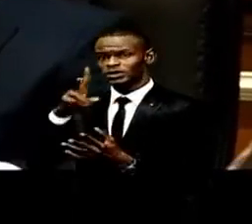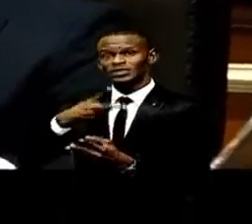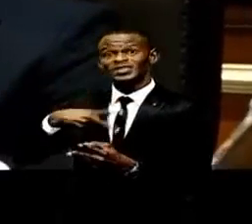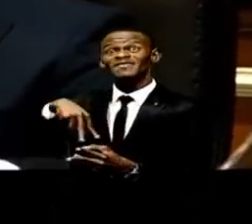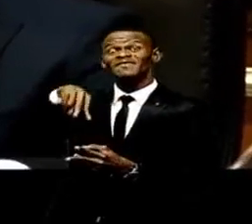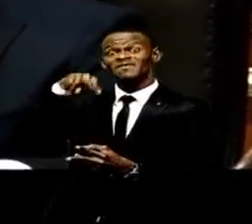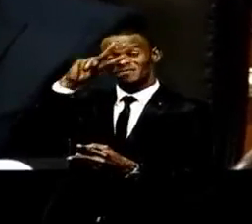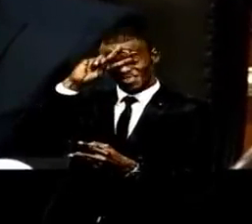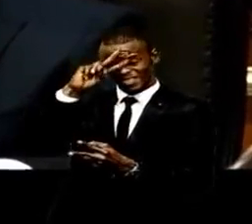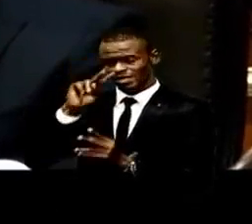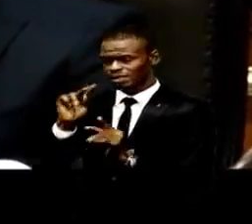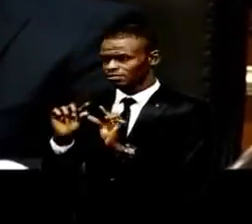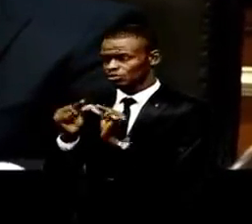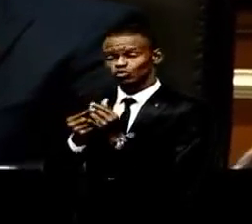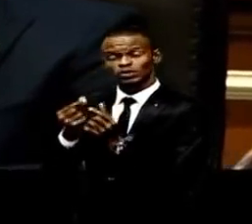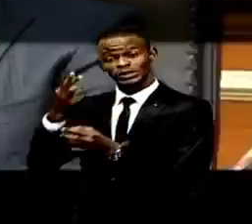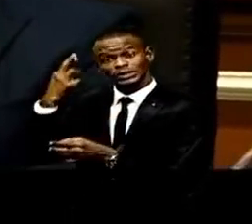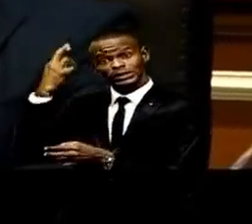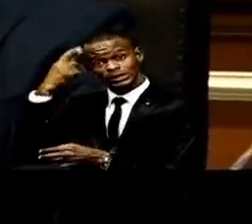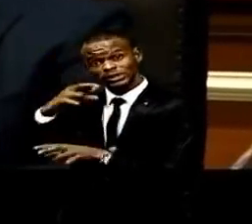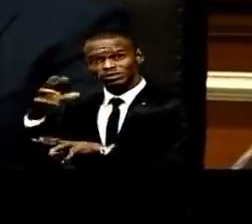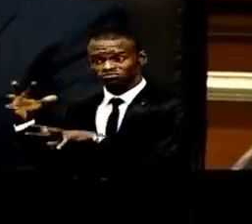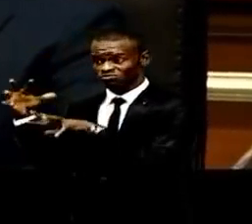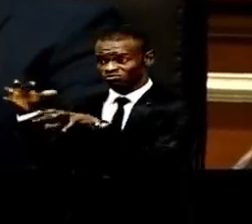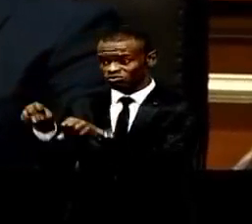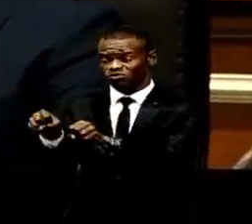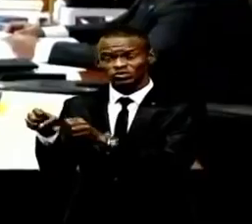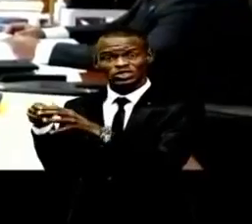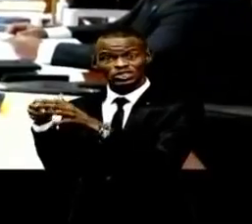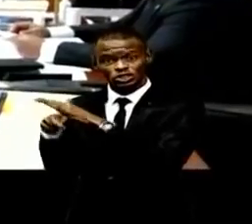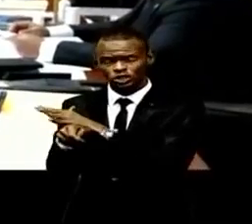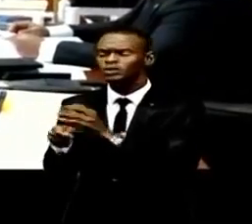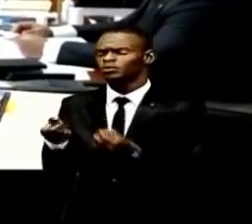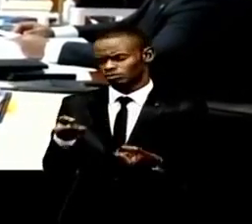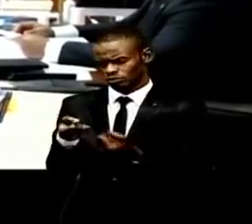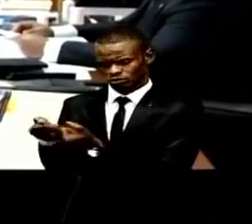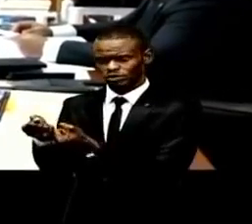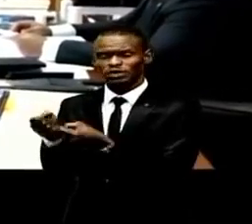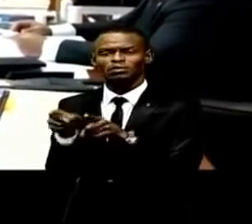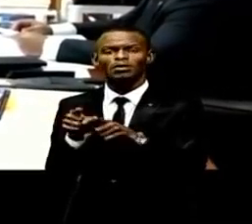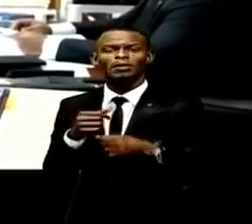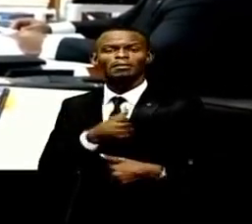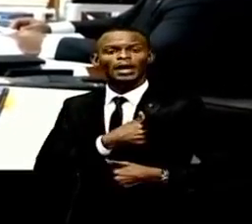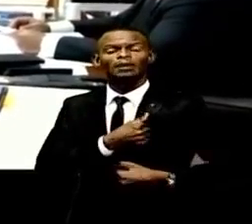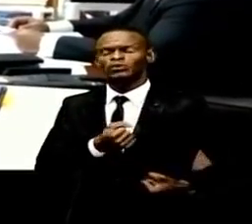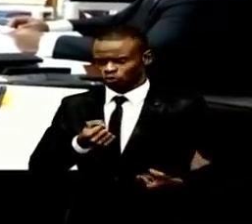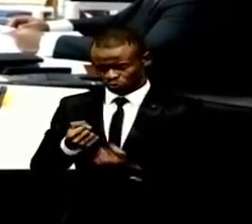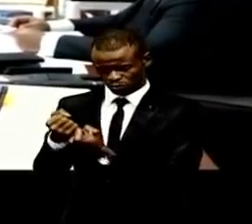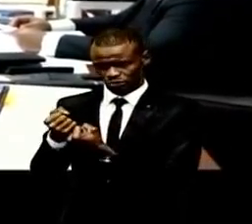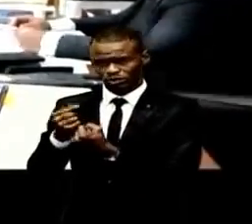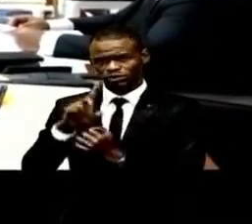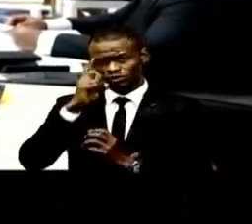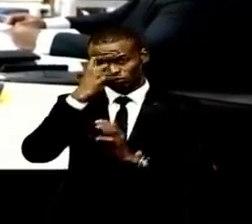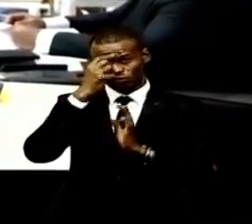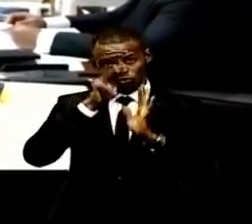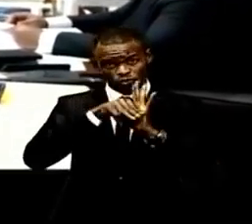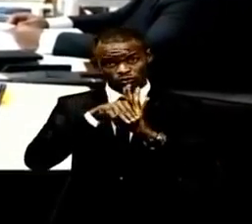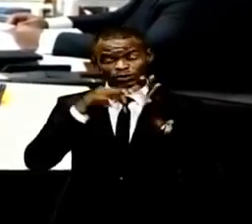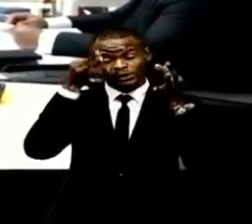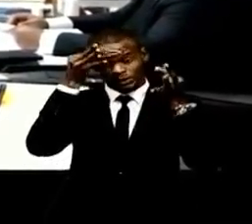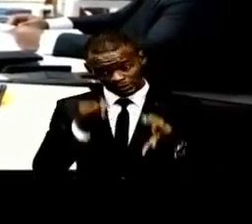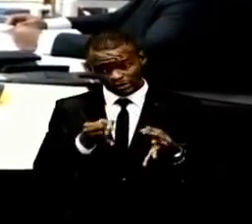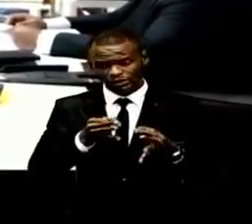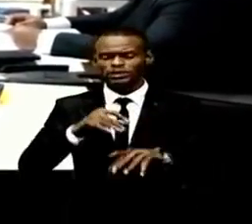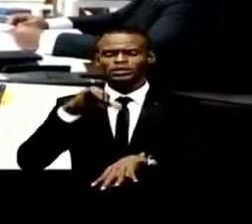le gouvernement est appelé à poursuivre les efforts politiques et diplomatiques pour le rétablissement de la paix et de la sécurité.